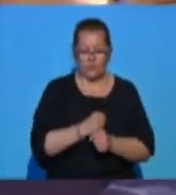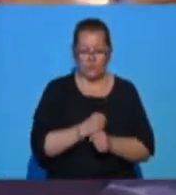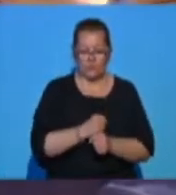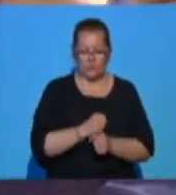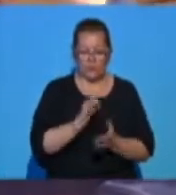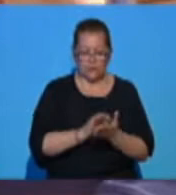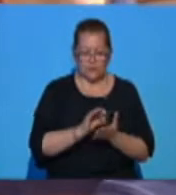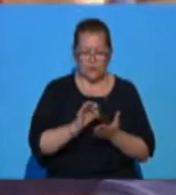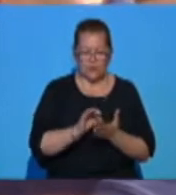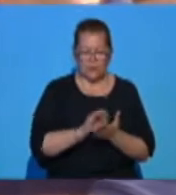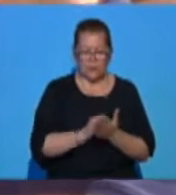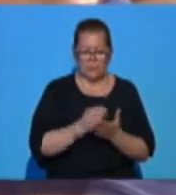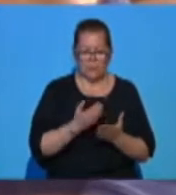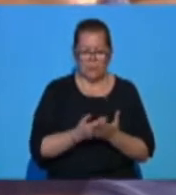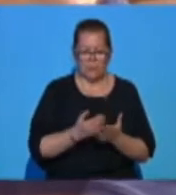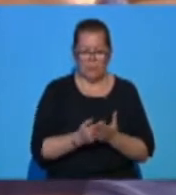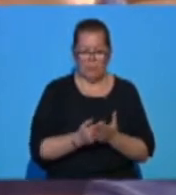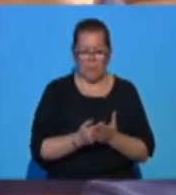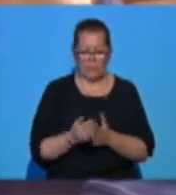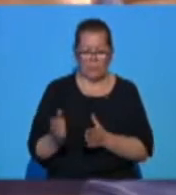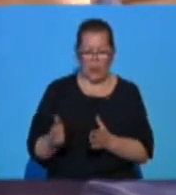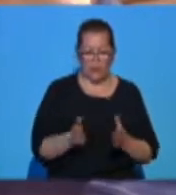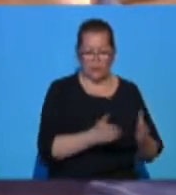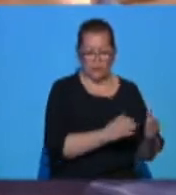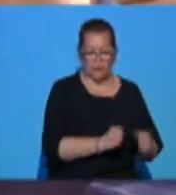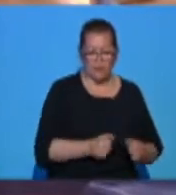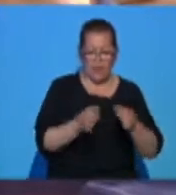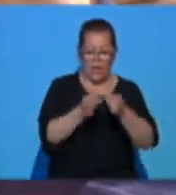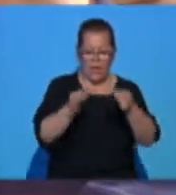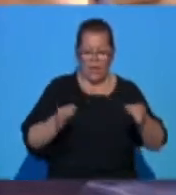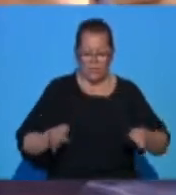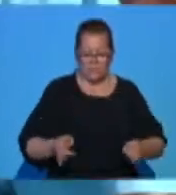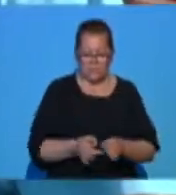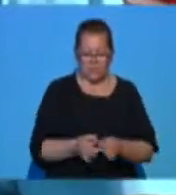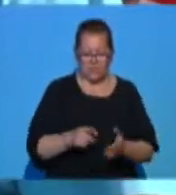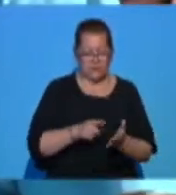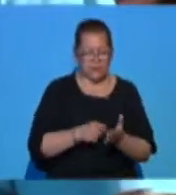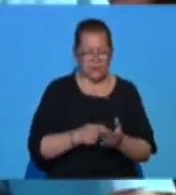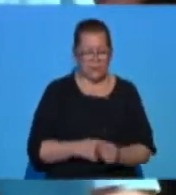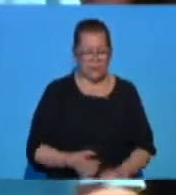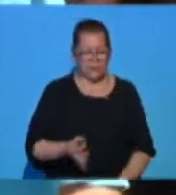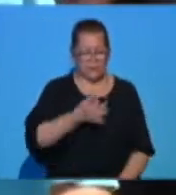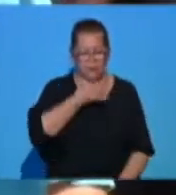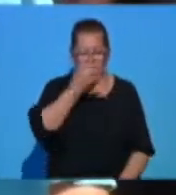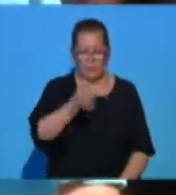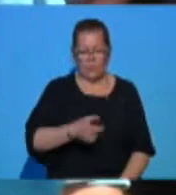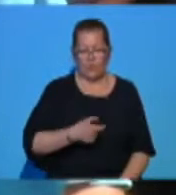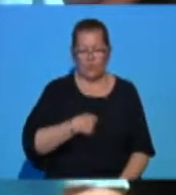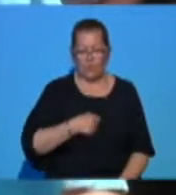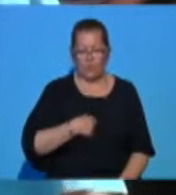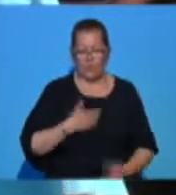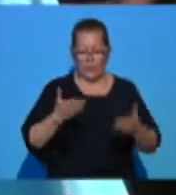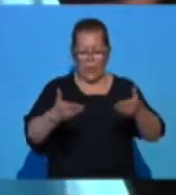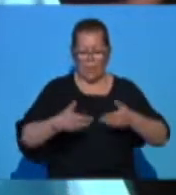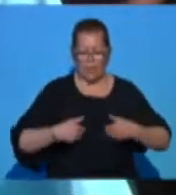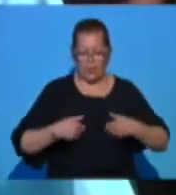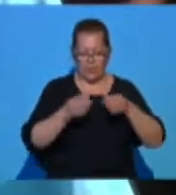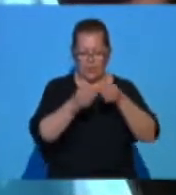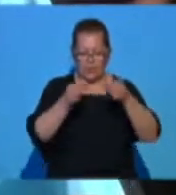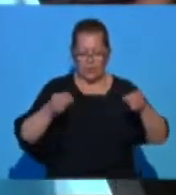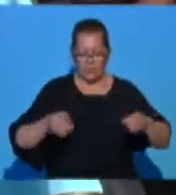date ca să poată să dea drumul la acele adeverințe care ne sunt necesare. Cine s-a spus că nu ne poate elibera adeverință pe